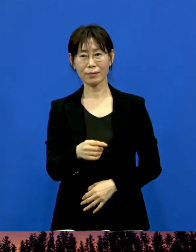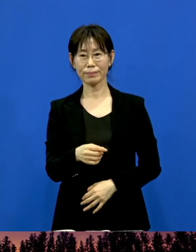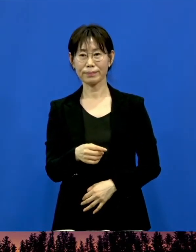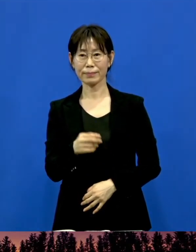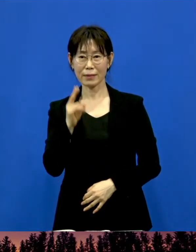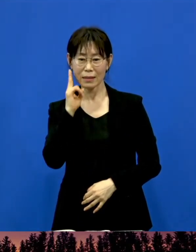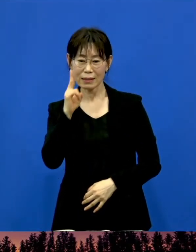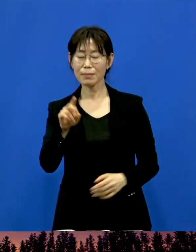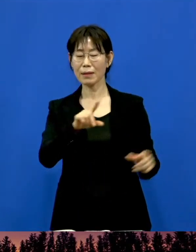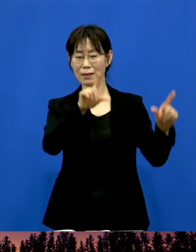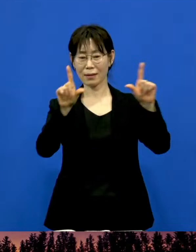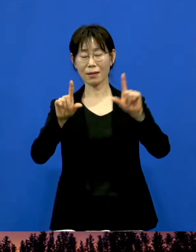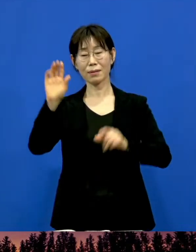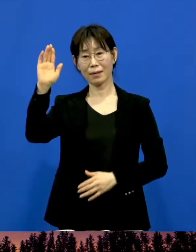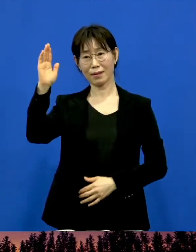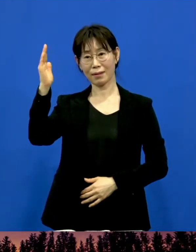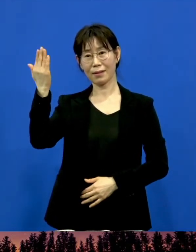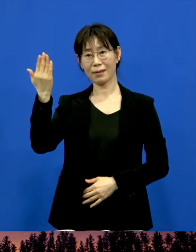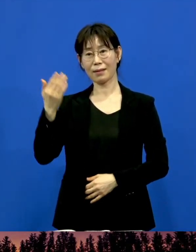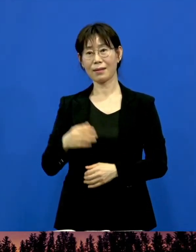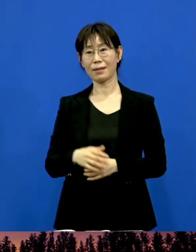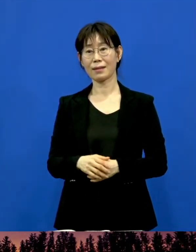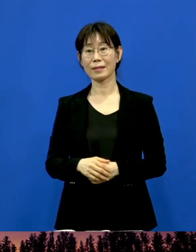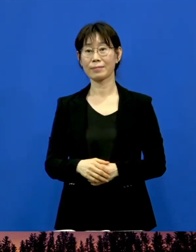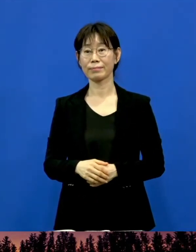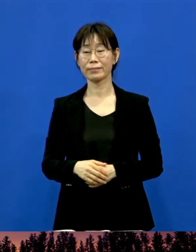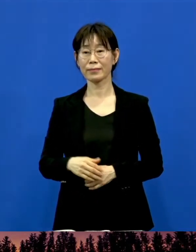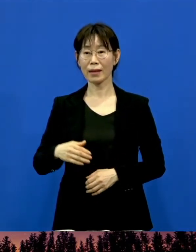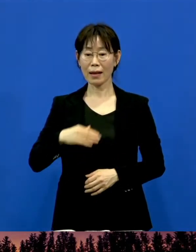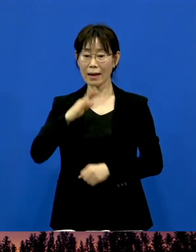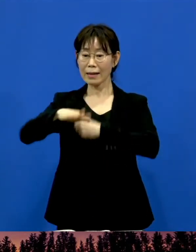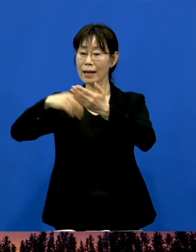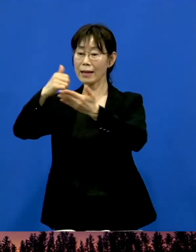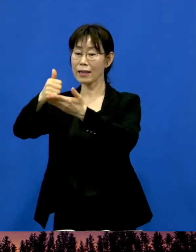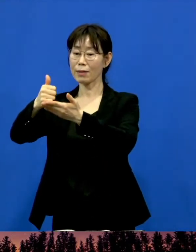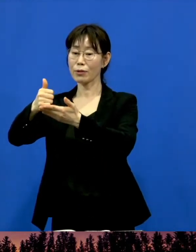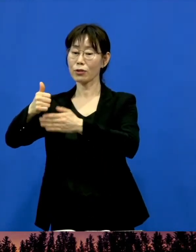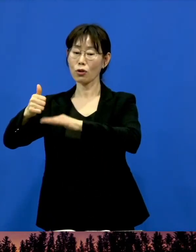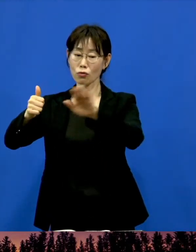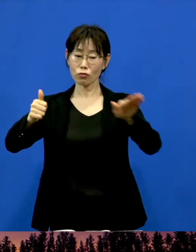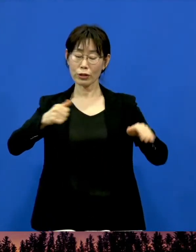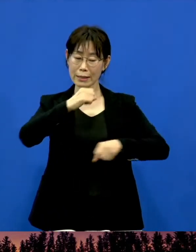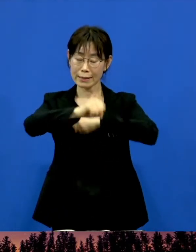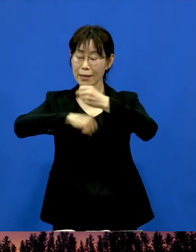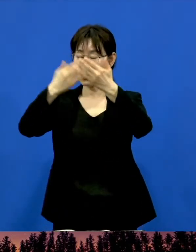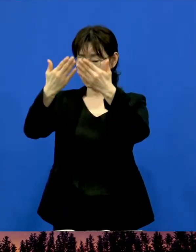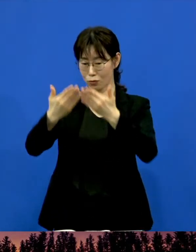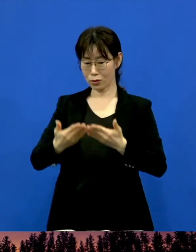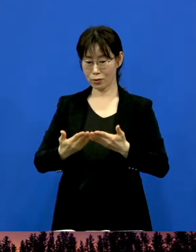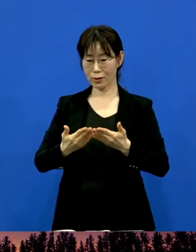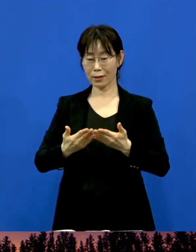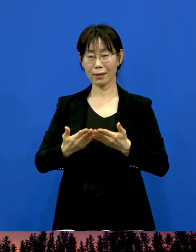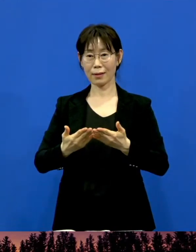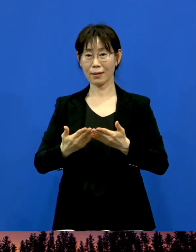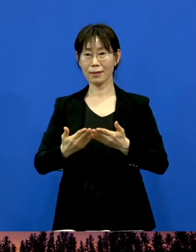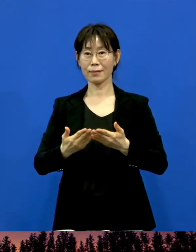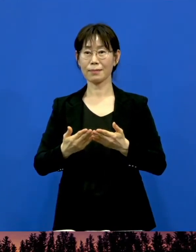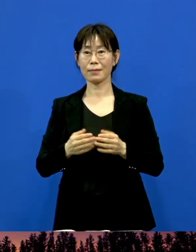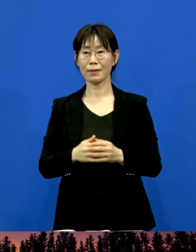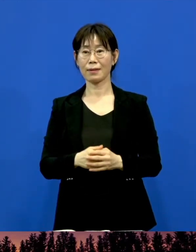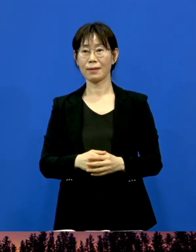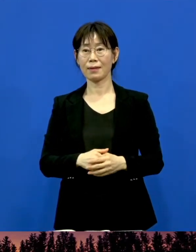하나님 우리를 그렇게 지었지 않았어요. 자유하게 만드셨어. 진리를 알지 진리가 너희를 자유하게 하리라.